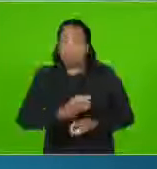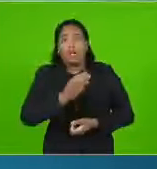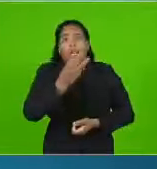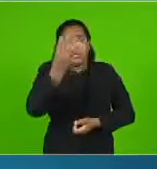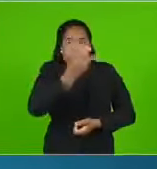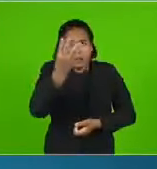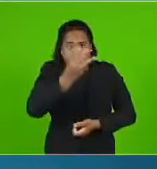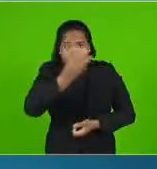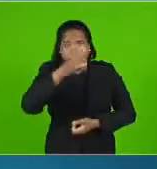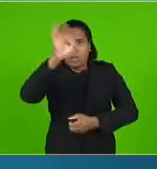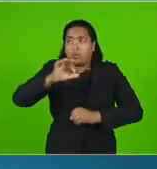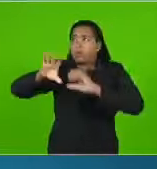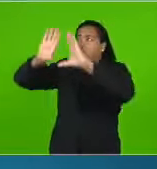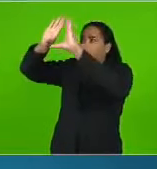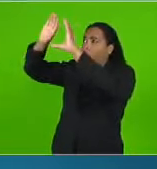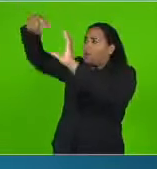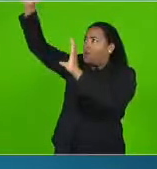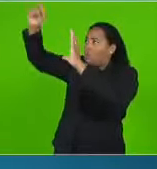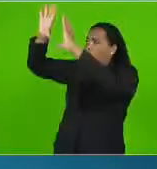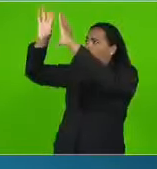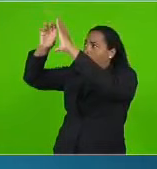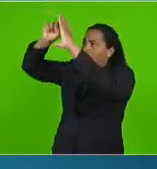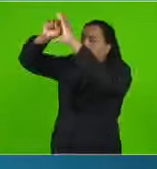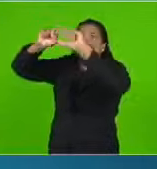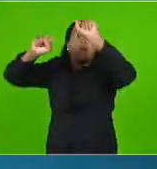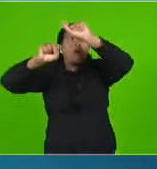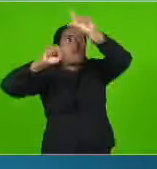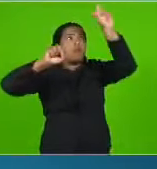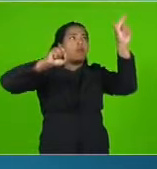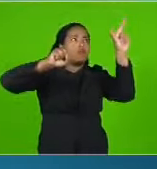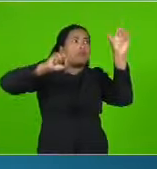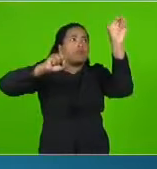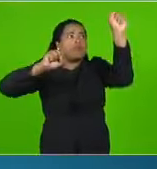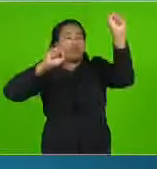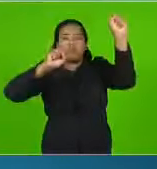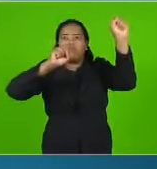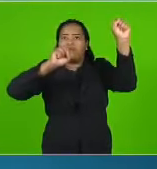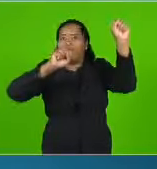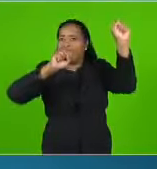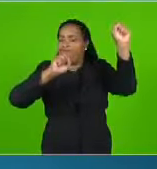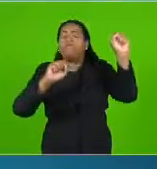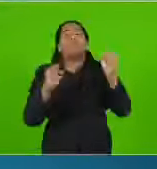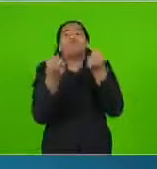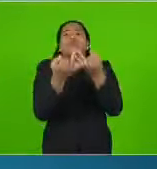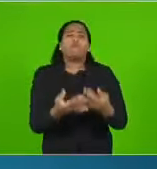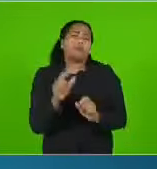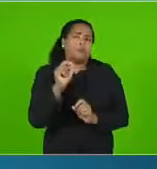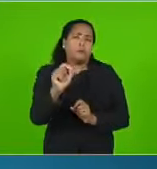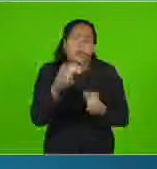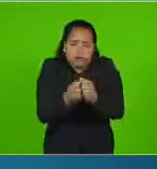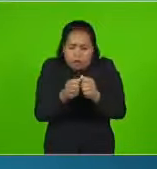Была поражена третья часть солнца, третья часть луны, да? Что говорит книга Откровения?